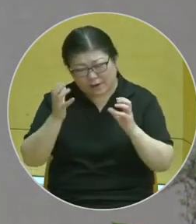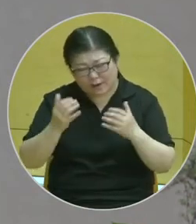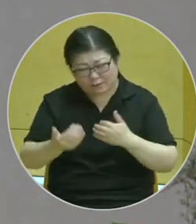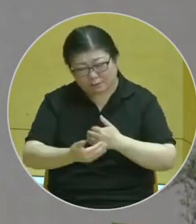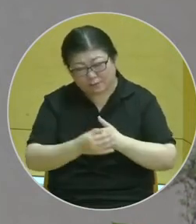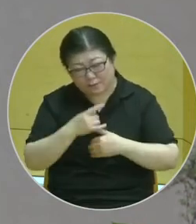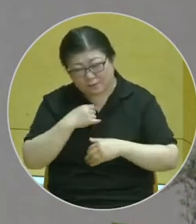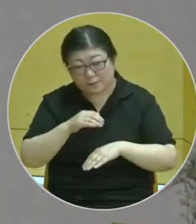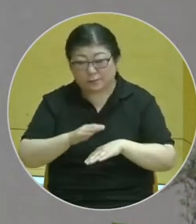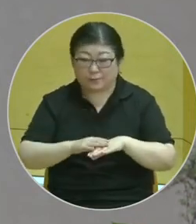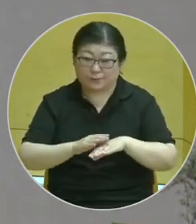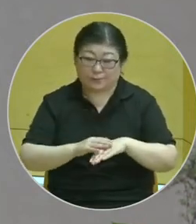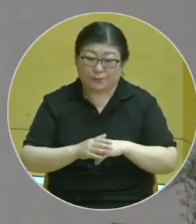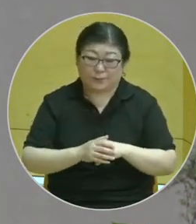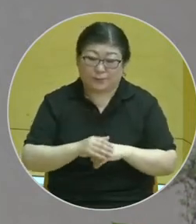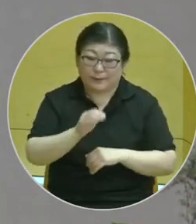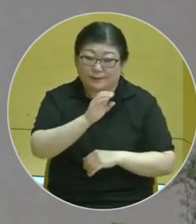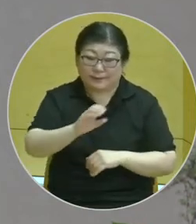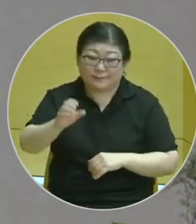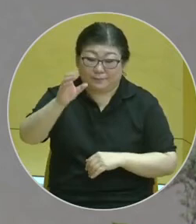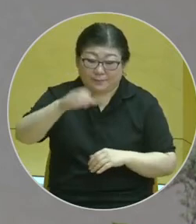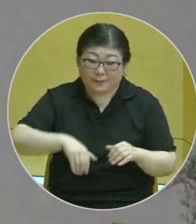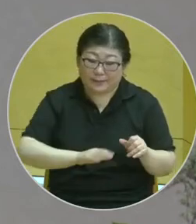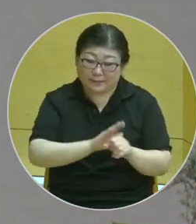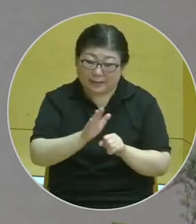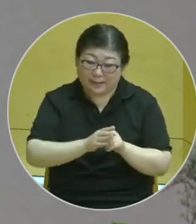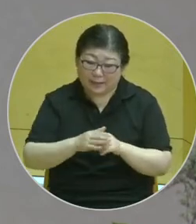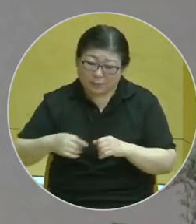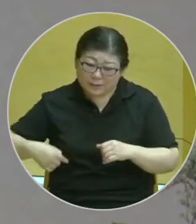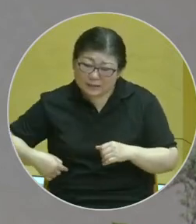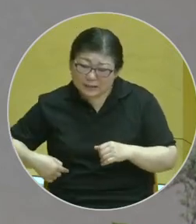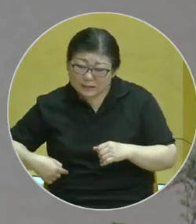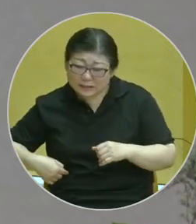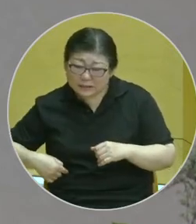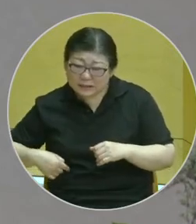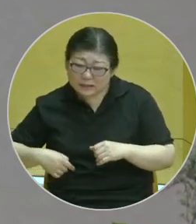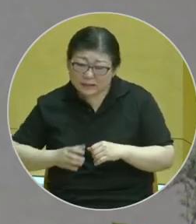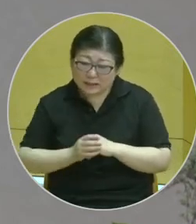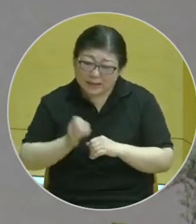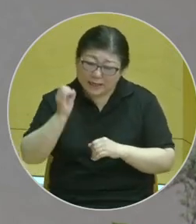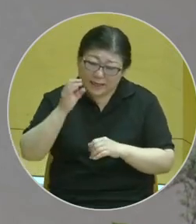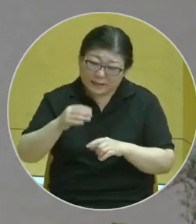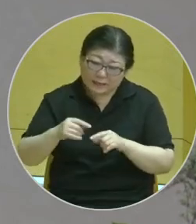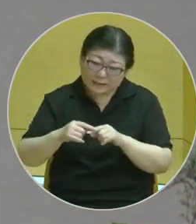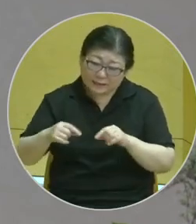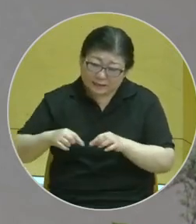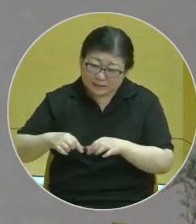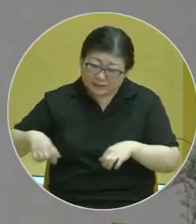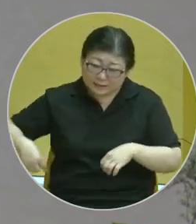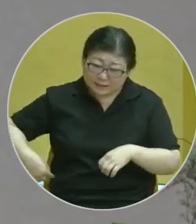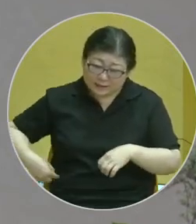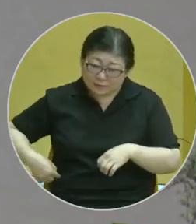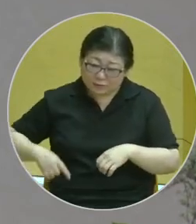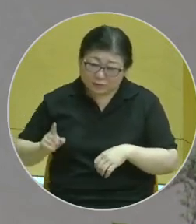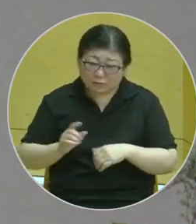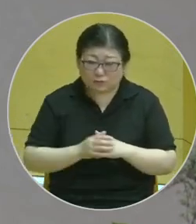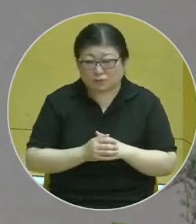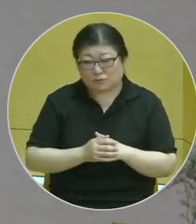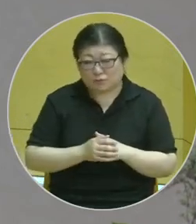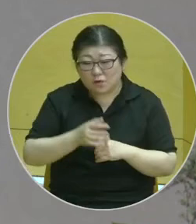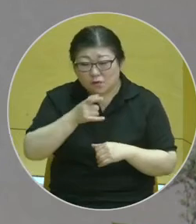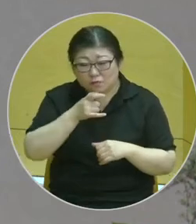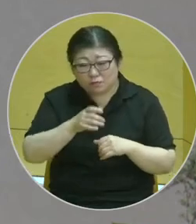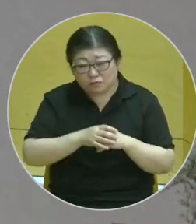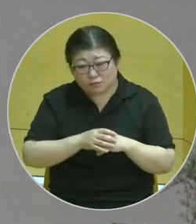입니다 그 십자가의 사람 요 꿀의 질린 창작 뭡니까 우리에게 주시되 물과 피를 다 쏟아서 한